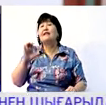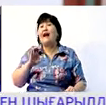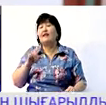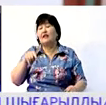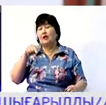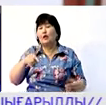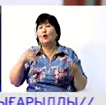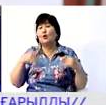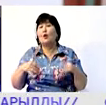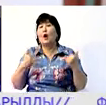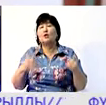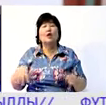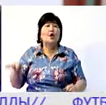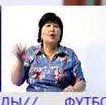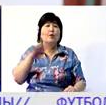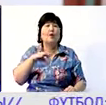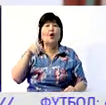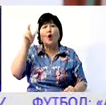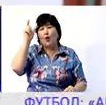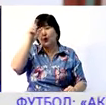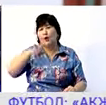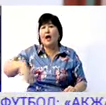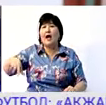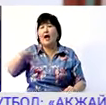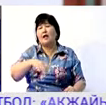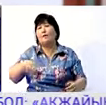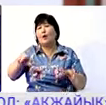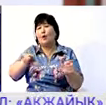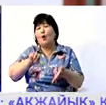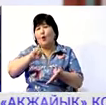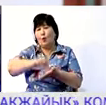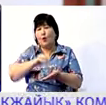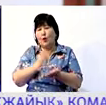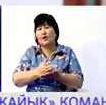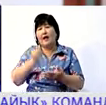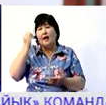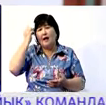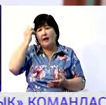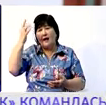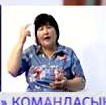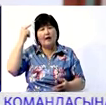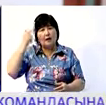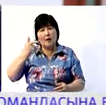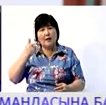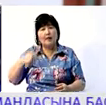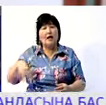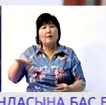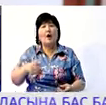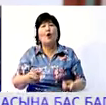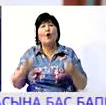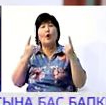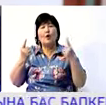Сығанақта толған үшін бүкіл түркі әлеміне ортақ ғұламаны, бәрімізге ортақ ғұламаны, ұлы